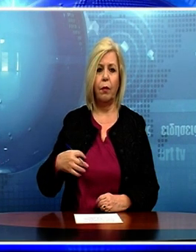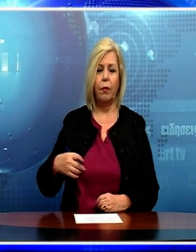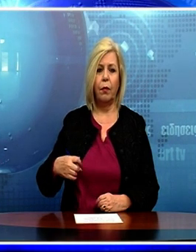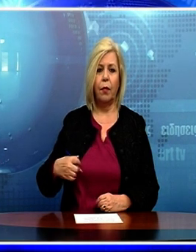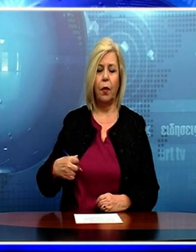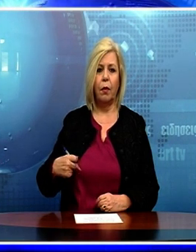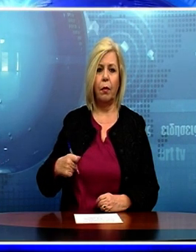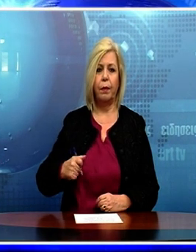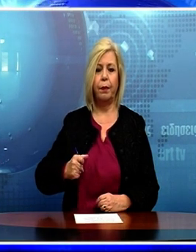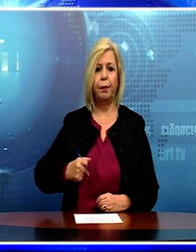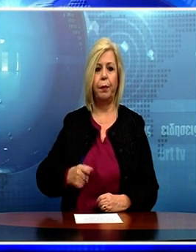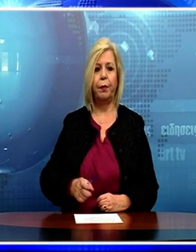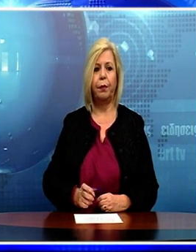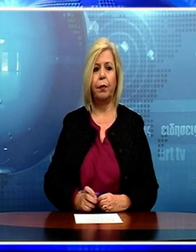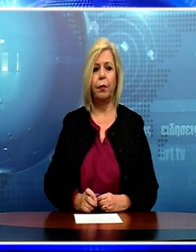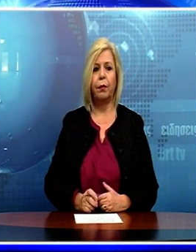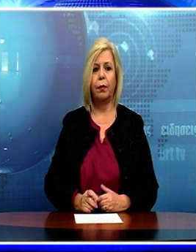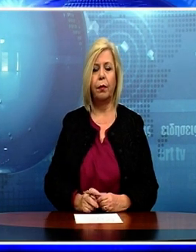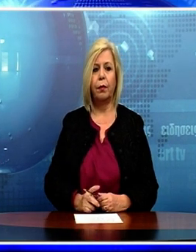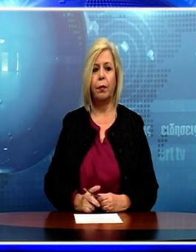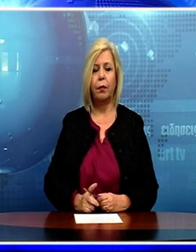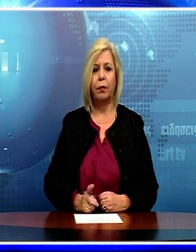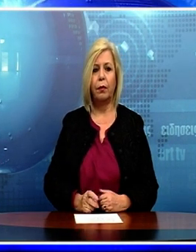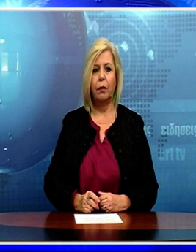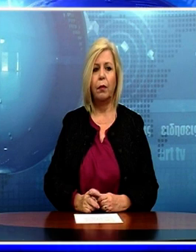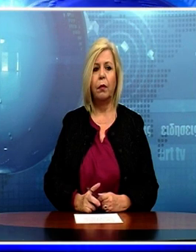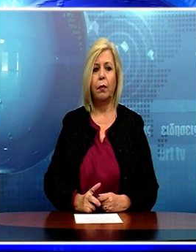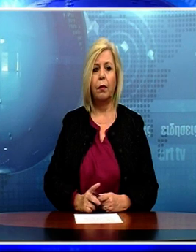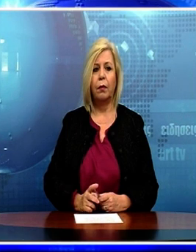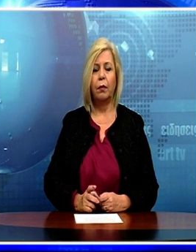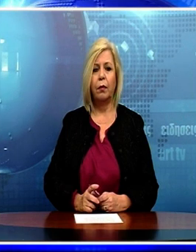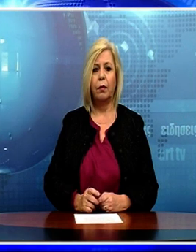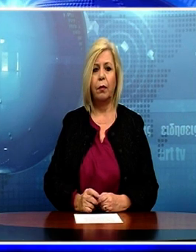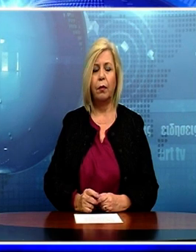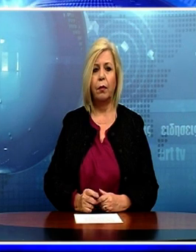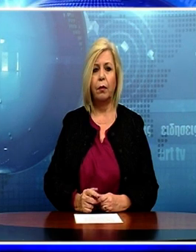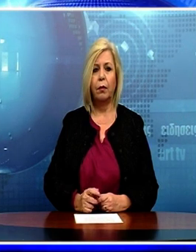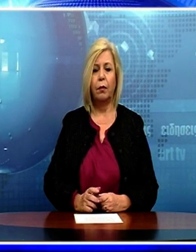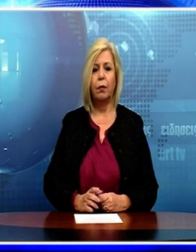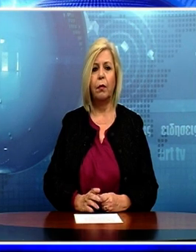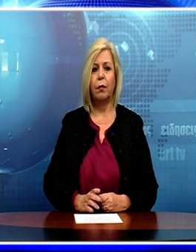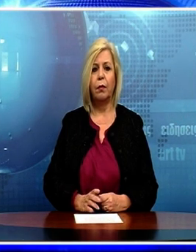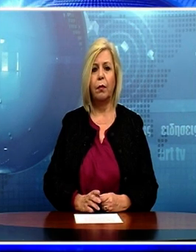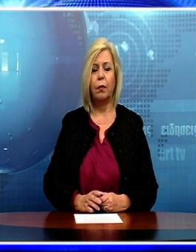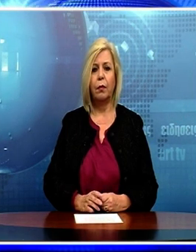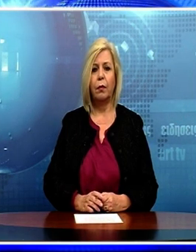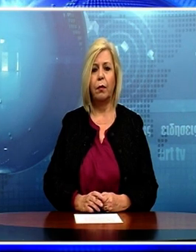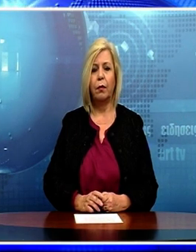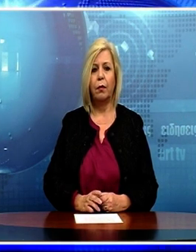στην επιδότηση στο ρεύμα με 18 ευρώ έως τις 600 κιλοβατόρες. Είναι η μόνη αντίδραση που έχουμε δει.